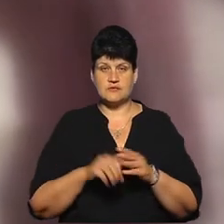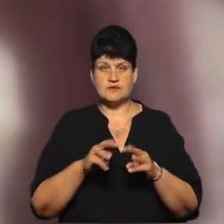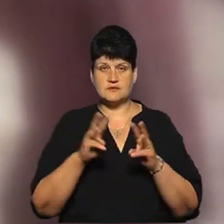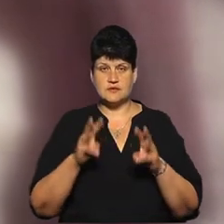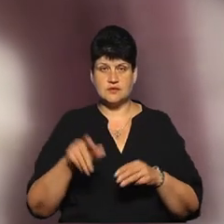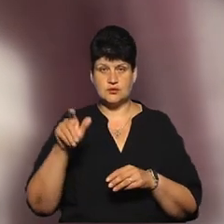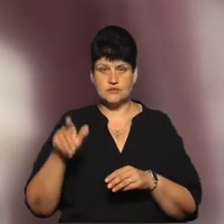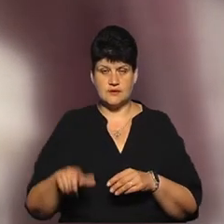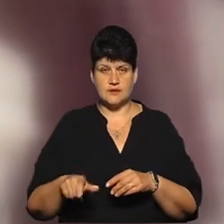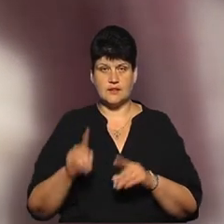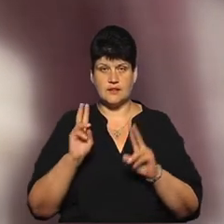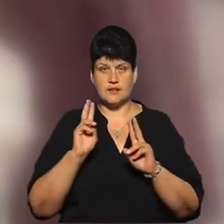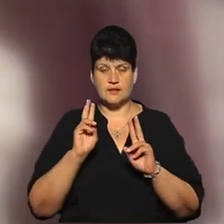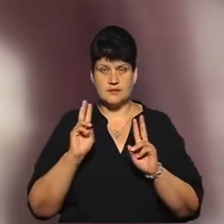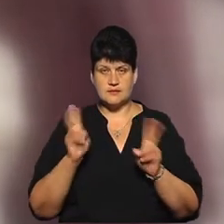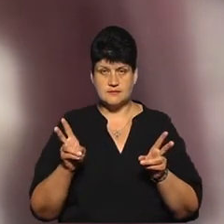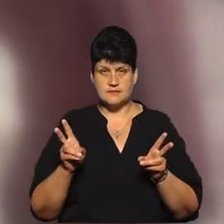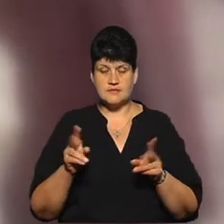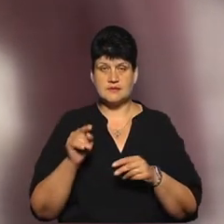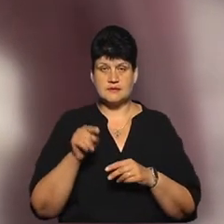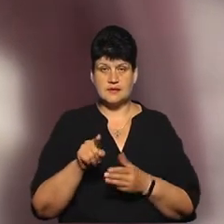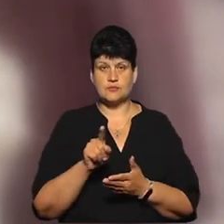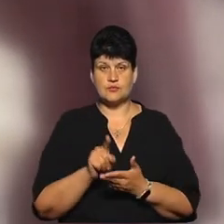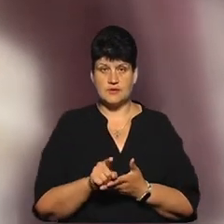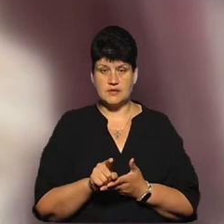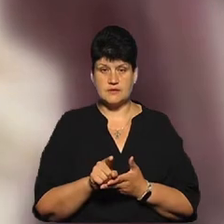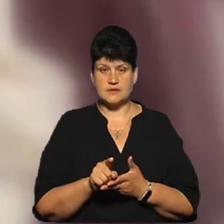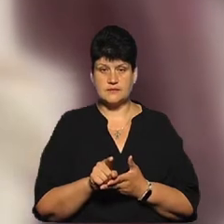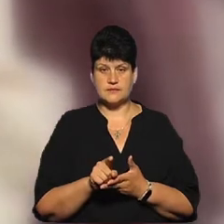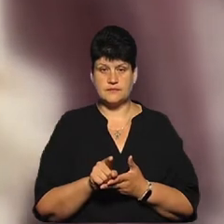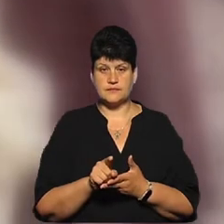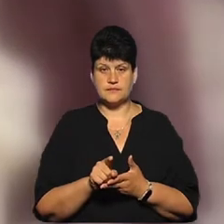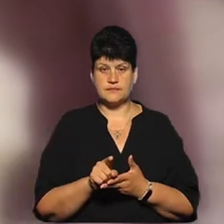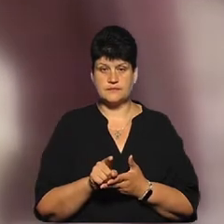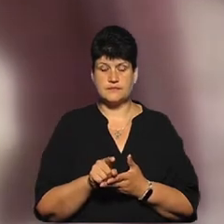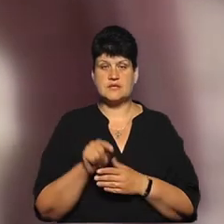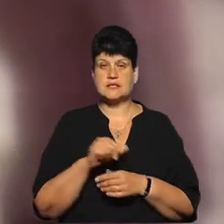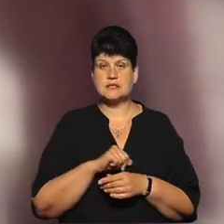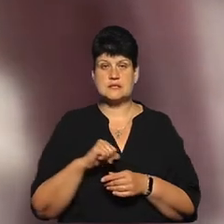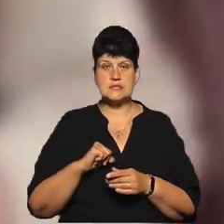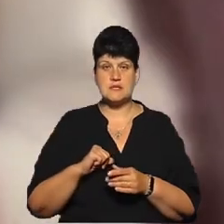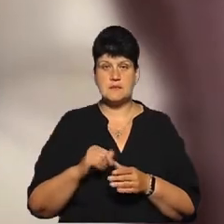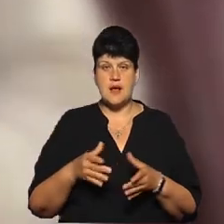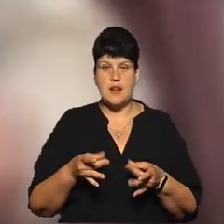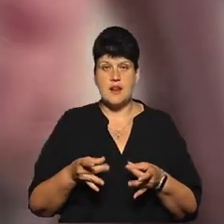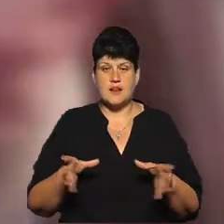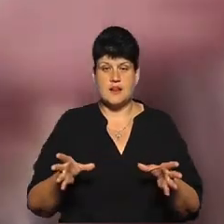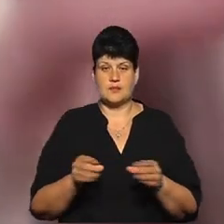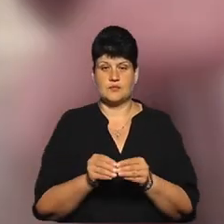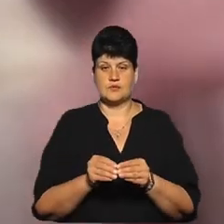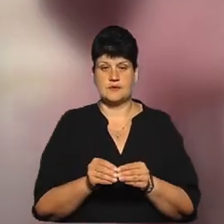повинен знати. Так, ти повинна до нього сама липнути, а він...